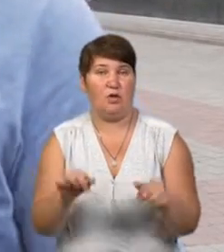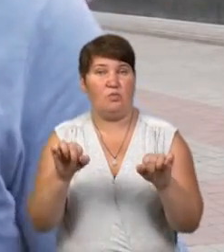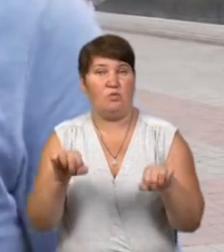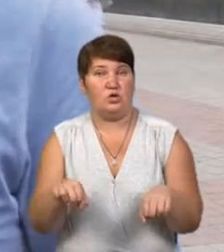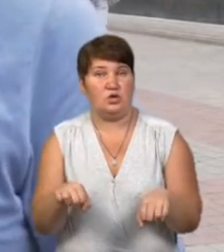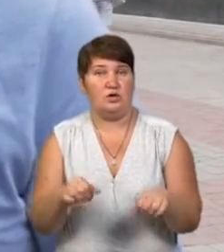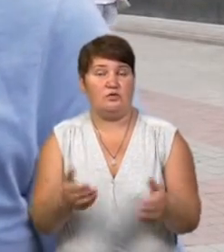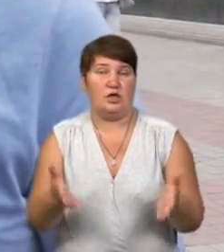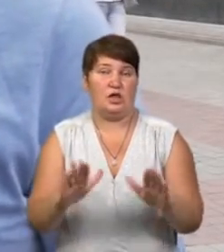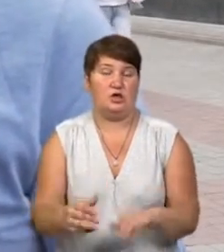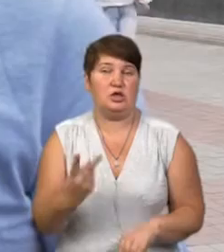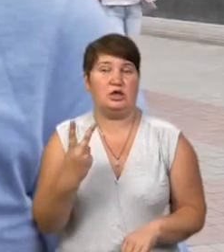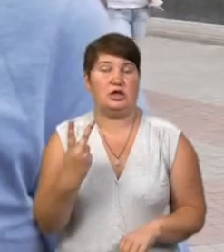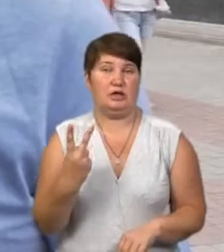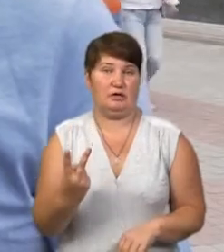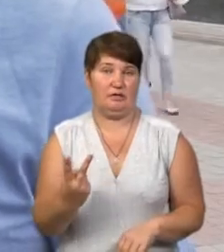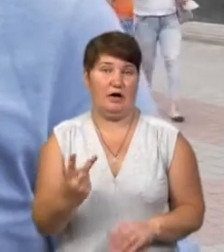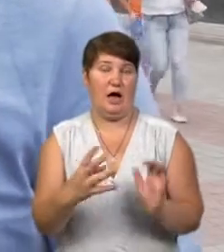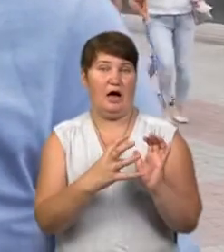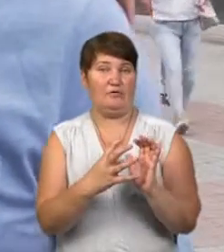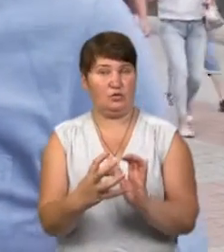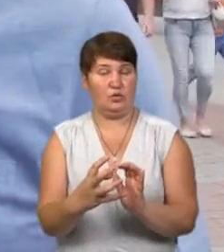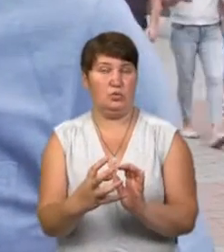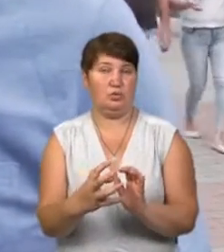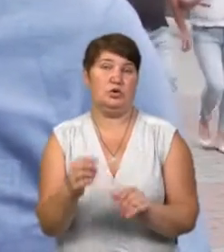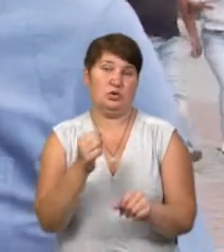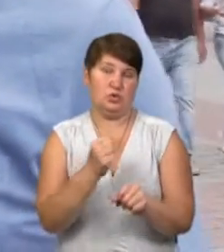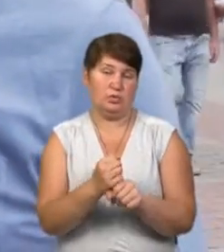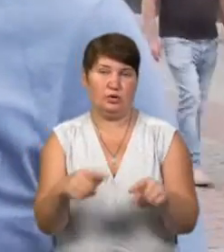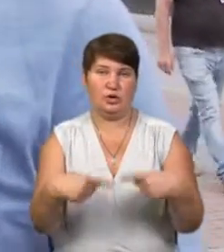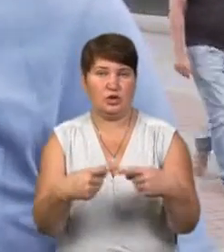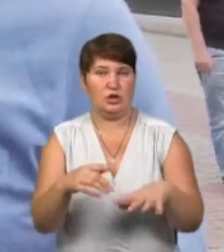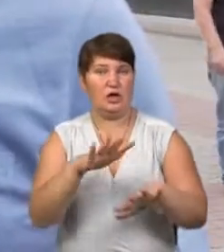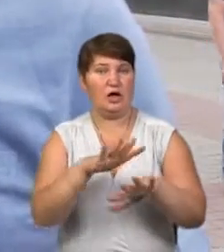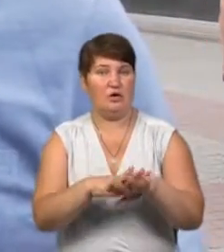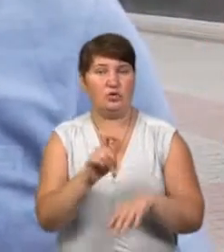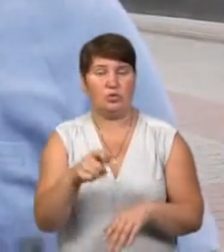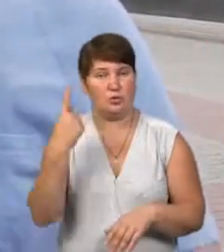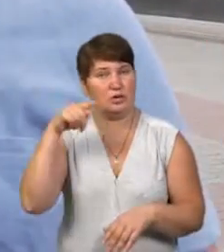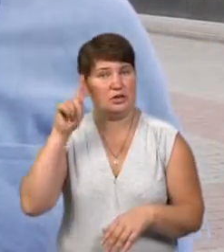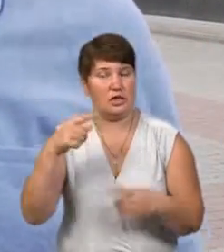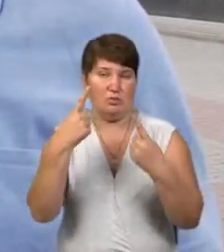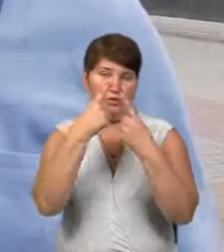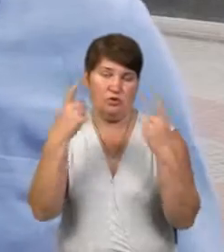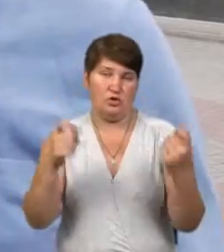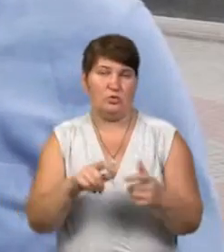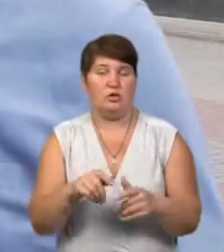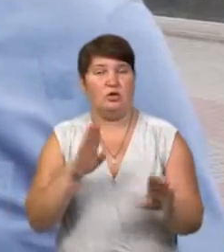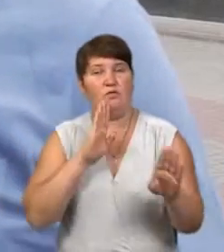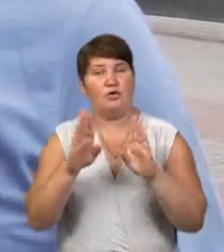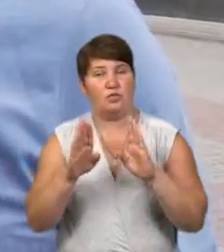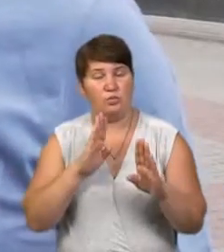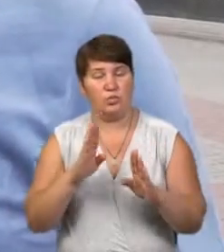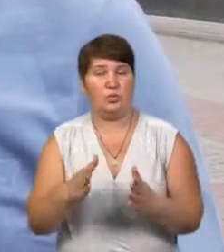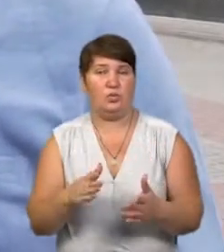там два автобуси і так далі, зробити чіткий графік, щоб люди знали, повідомити це людей, чи в соціальних мережах,